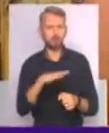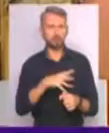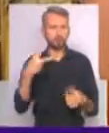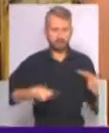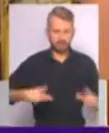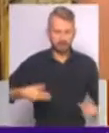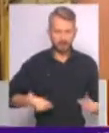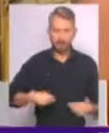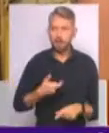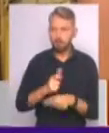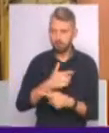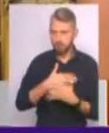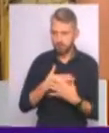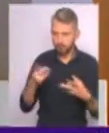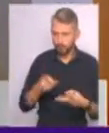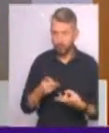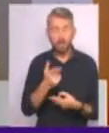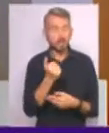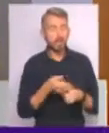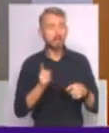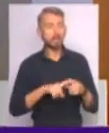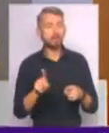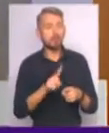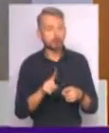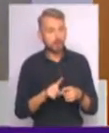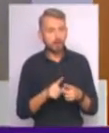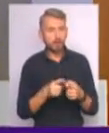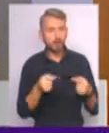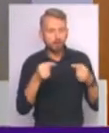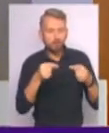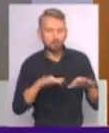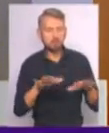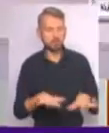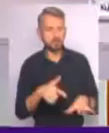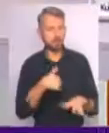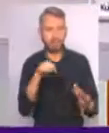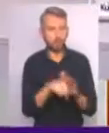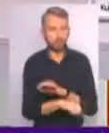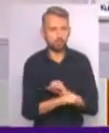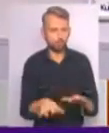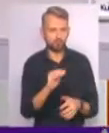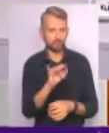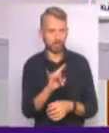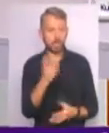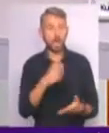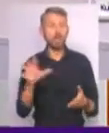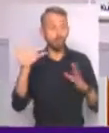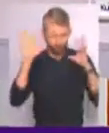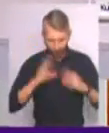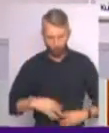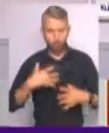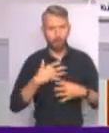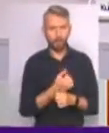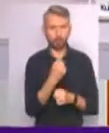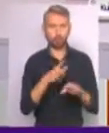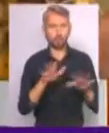вот больше активно это, конечно, да. Потому что локальный этот жир мы не уберем уже. Если все похудело, а где-то вот